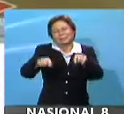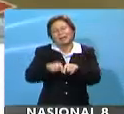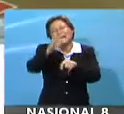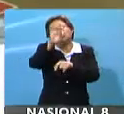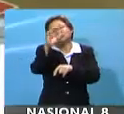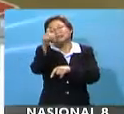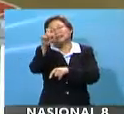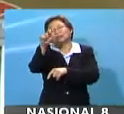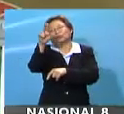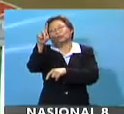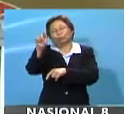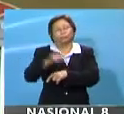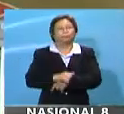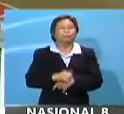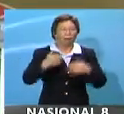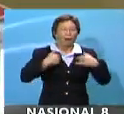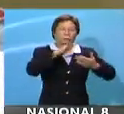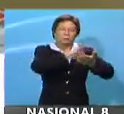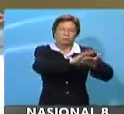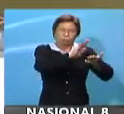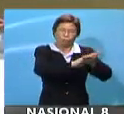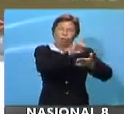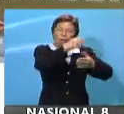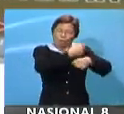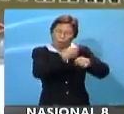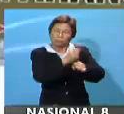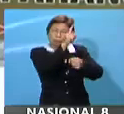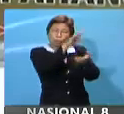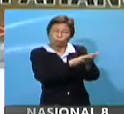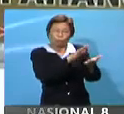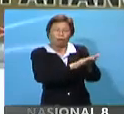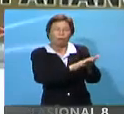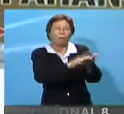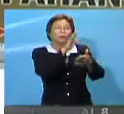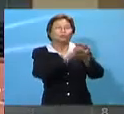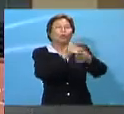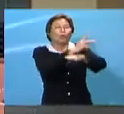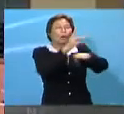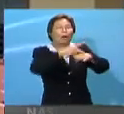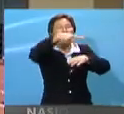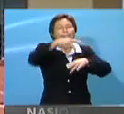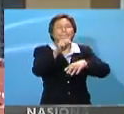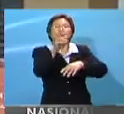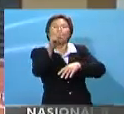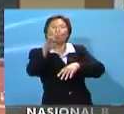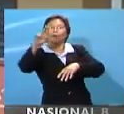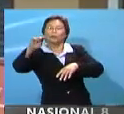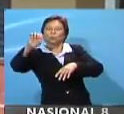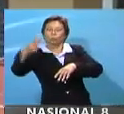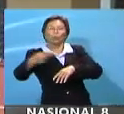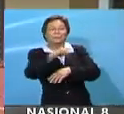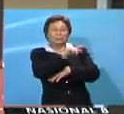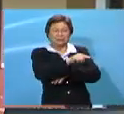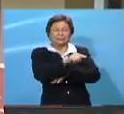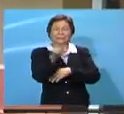Atas usahanya sendiri, terdapat sebuah sekolah di Uri Cekai yang dikenali sebagai Sekolah Kebangsaan Pawang Nong. Menurut cucu saudaranya yang